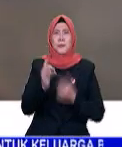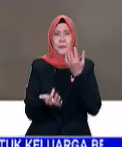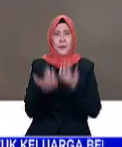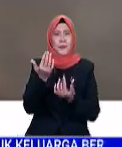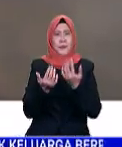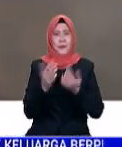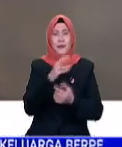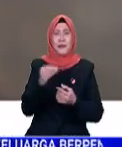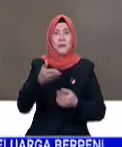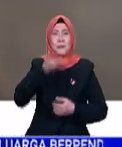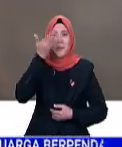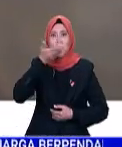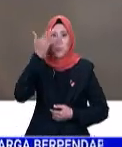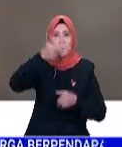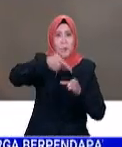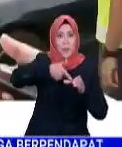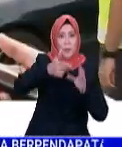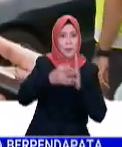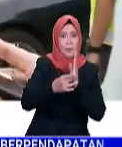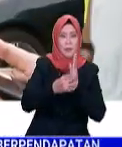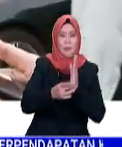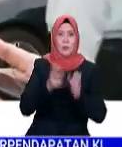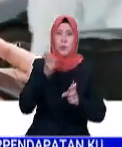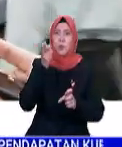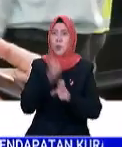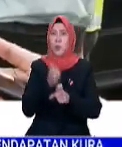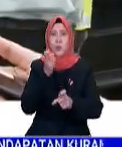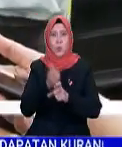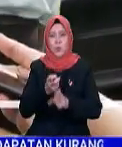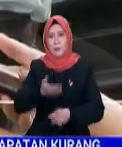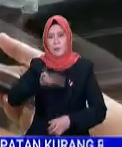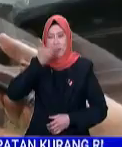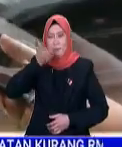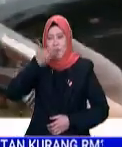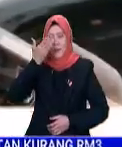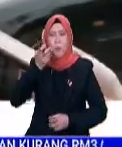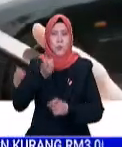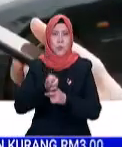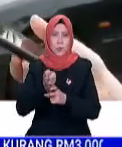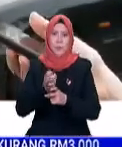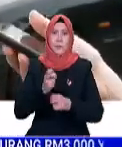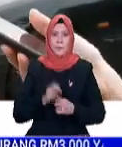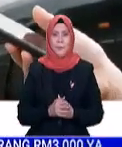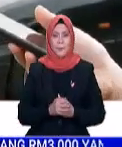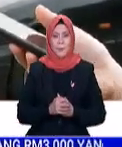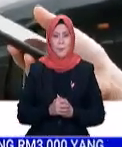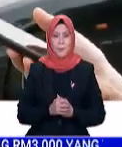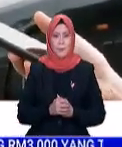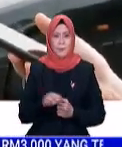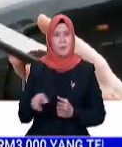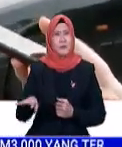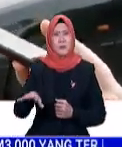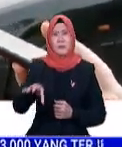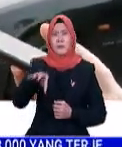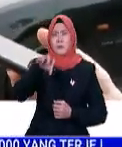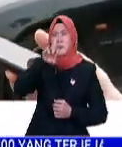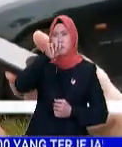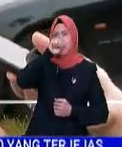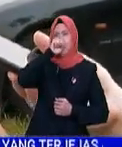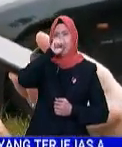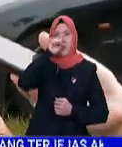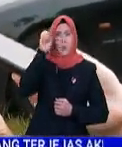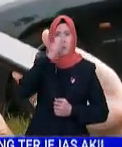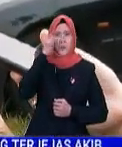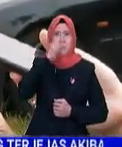dan bau petrol hingga menyukarkannya bernafas. Tapi bau dia cocok hidung lah. Pasal saya tengok makin lama makin kuat bau